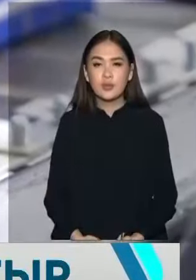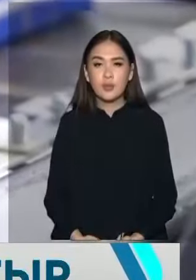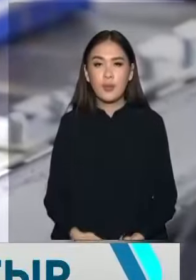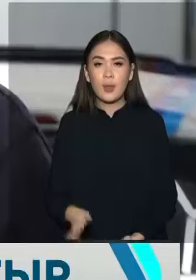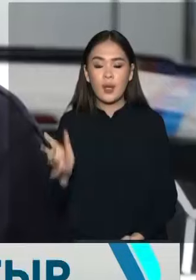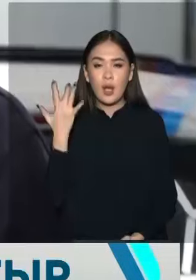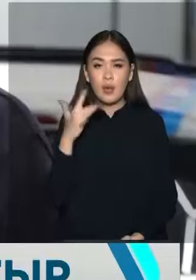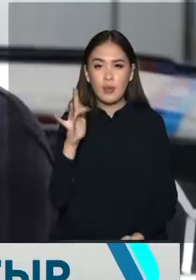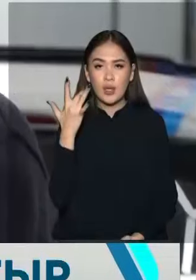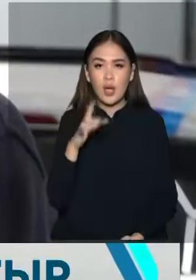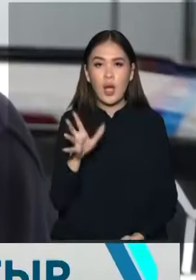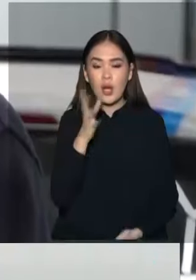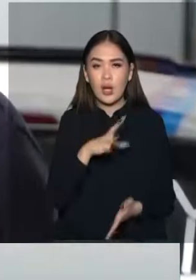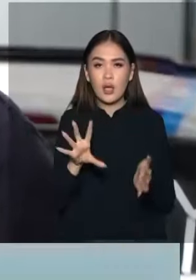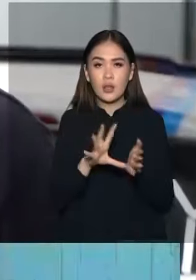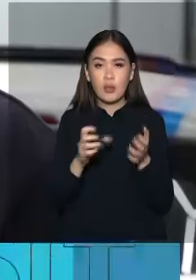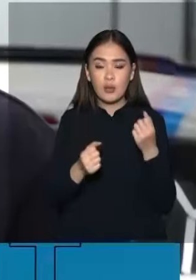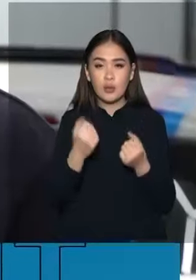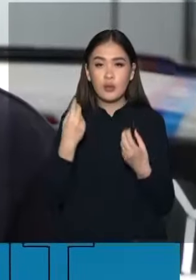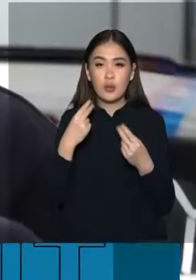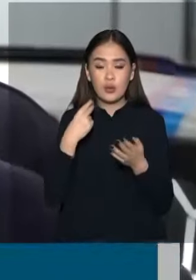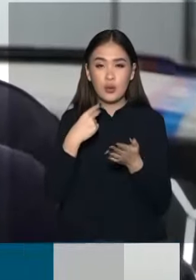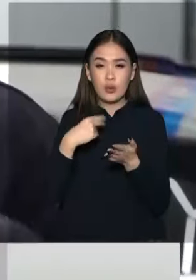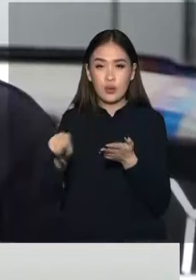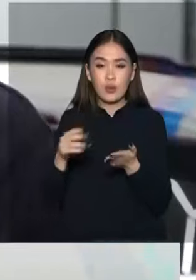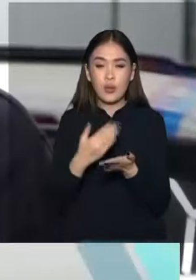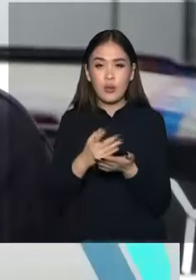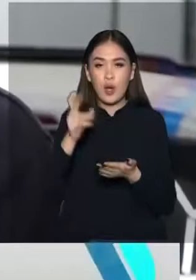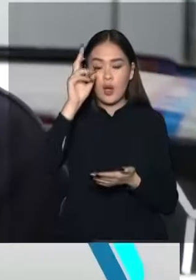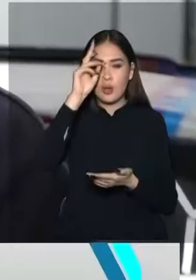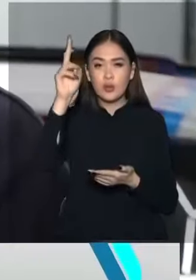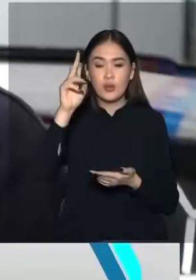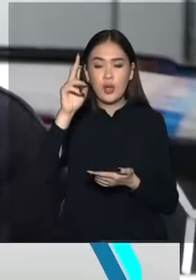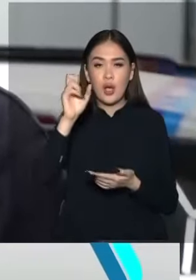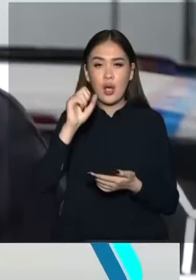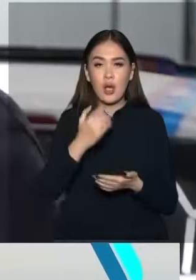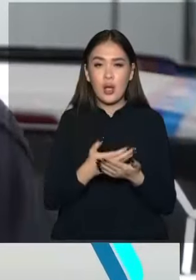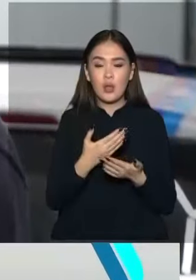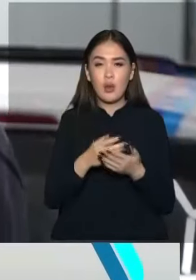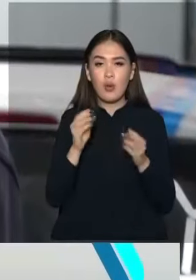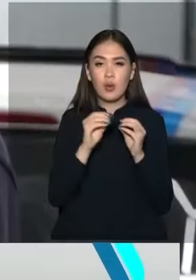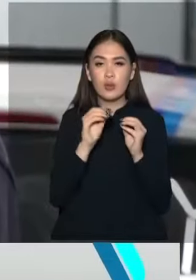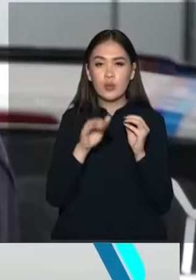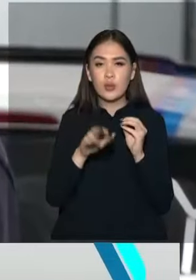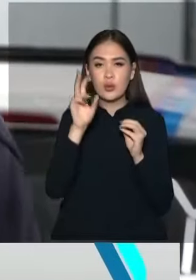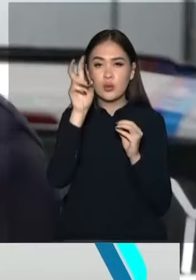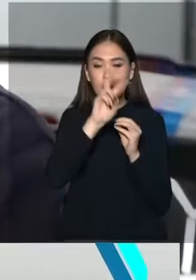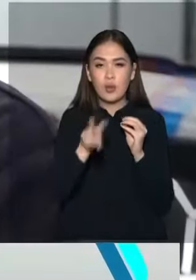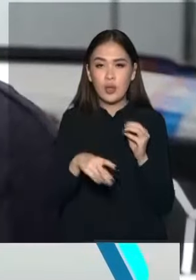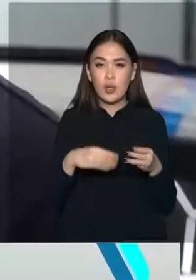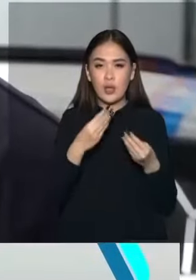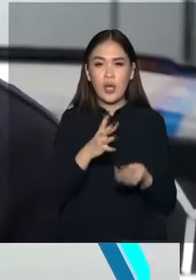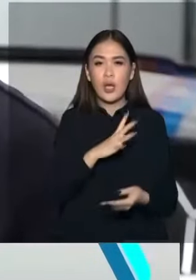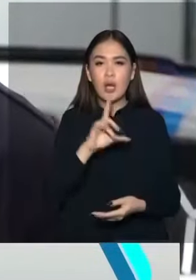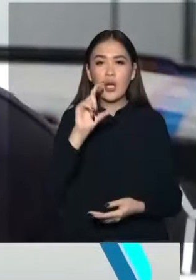Америкада электромобиль алсаң, государство, американың правительствосы $10,000 қайтарып береді саған. За то, что